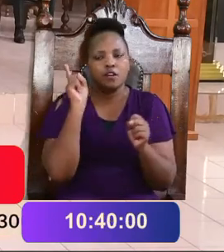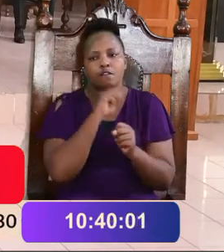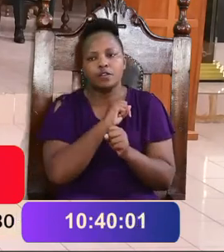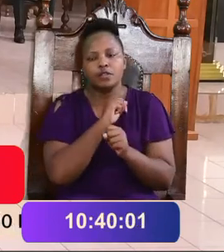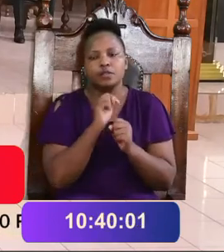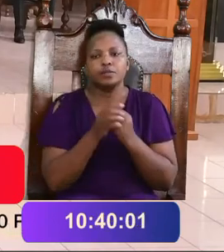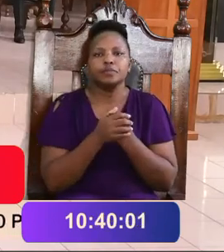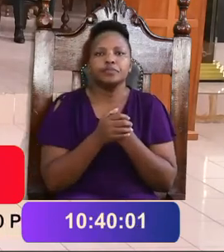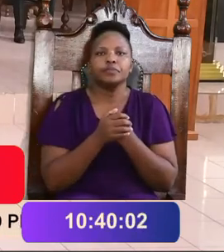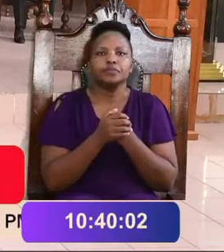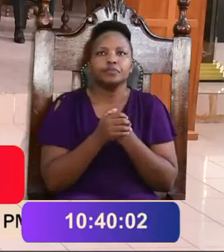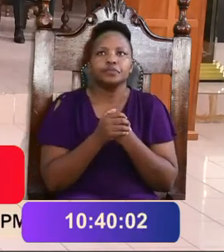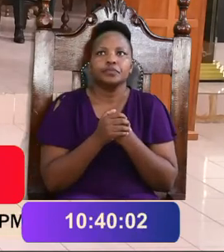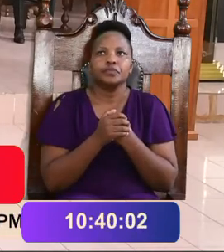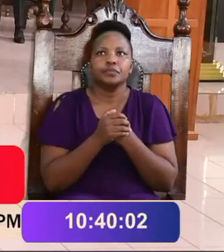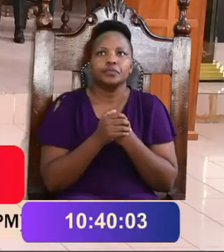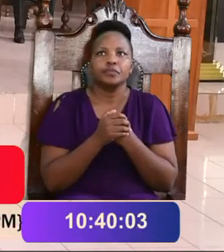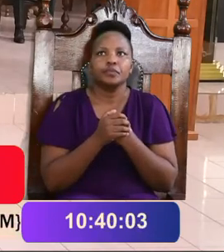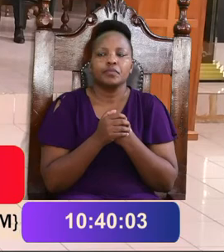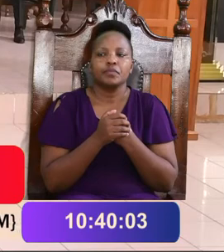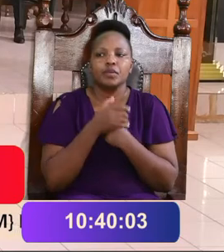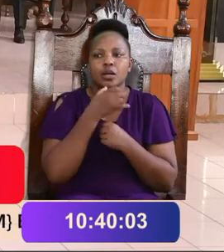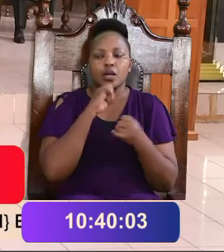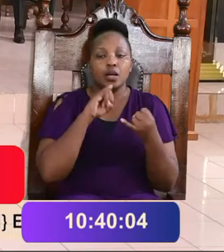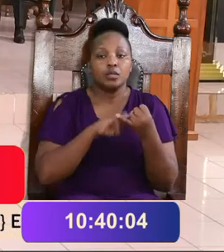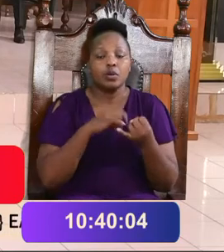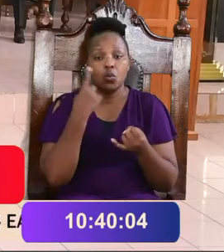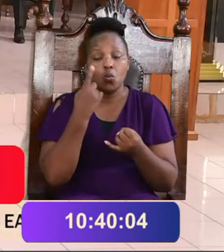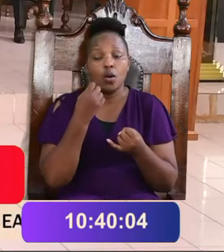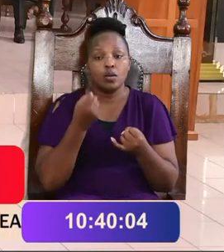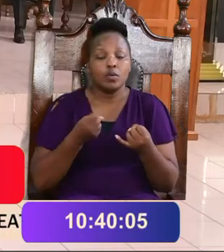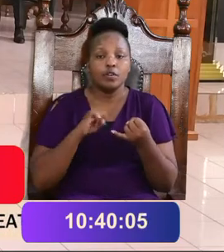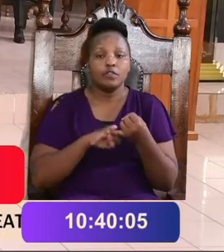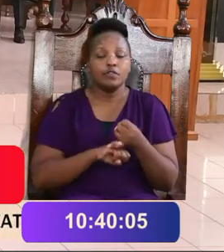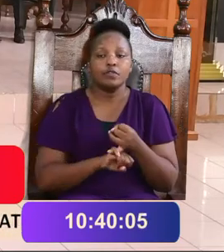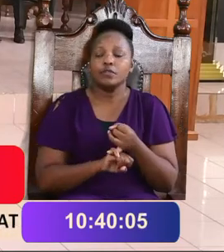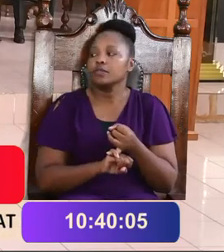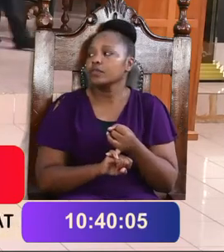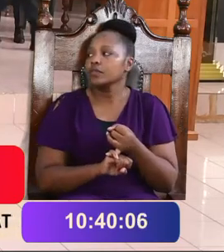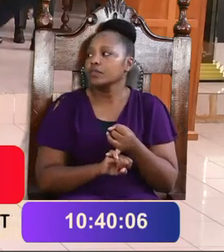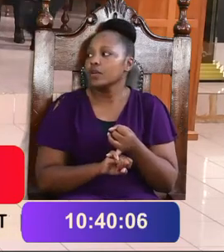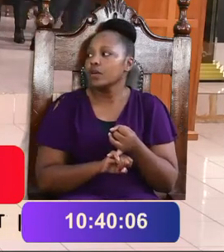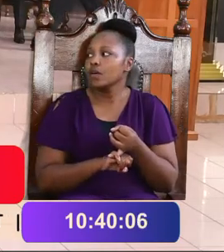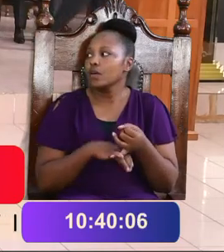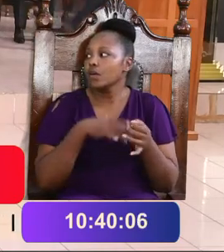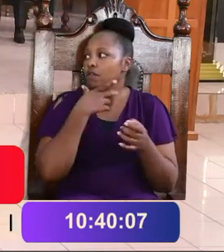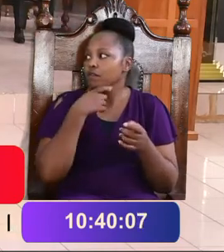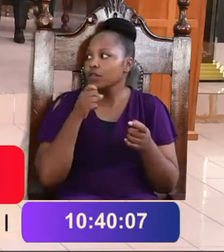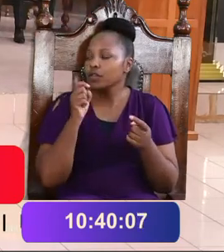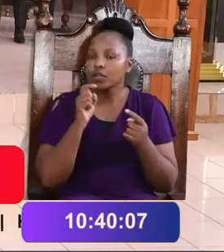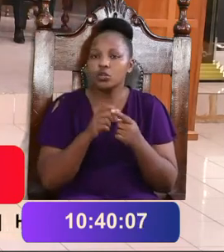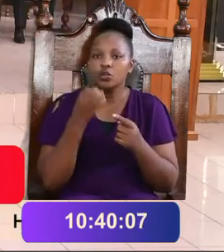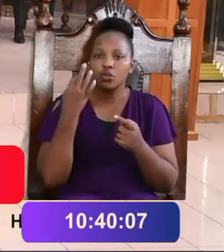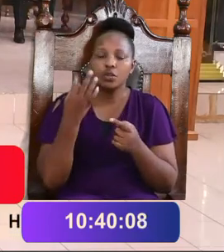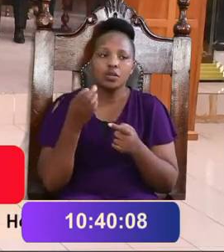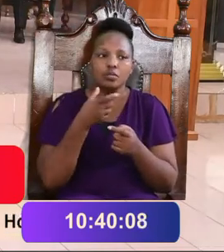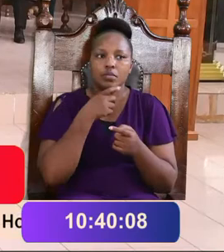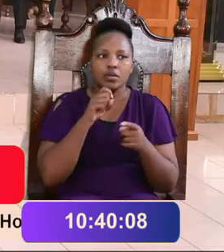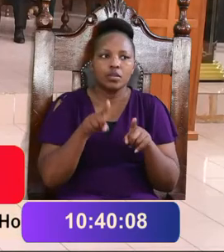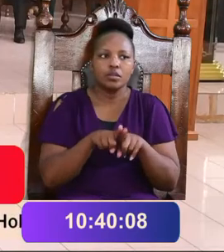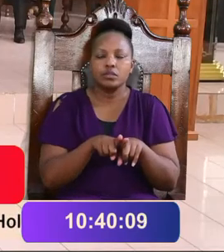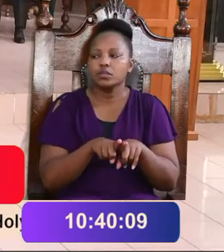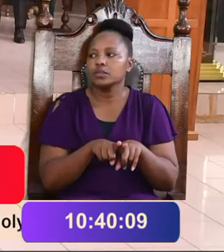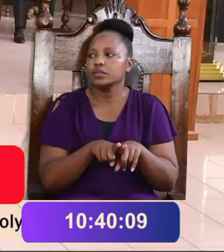yangu. Mimi ni mume wa mke mmoja, baba wadume watatu, na nashukuru Mungu